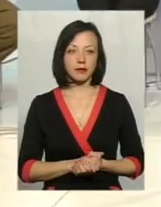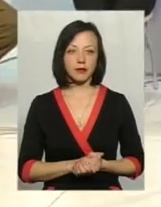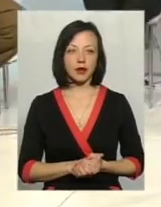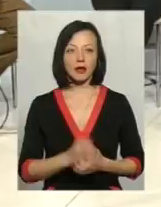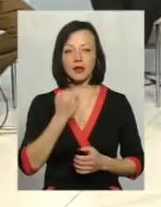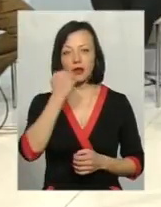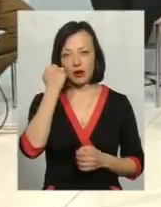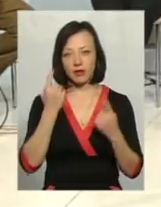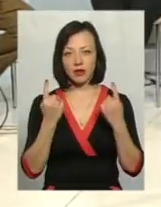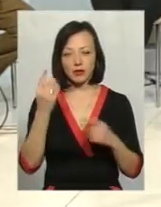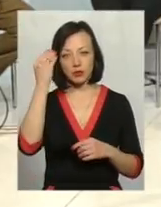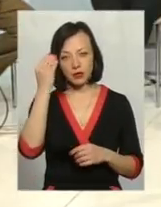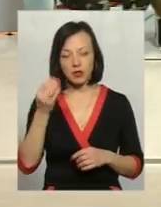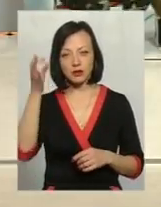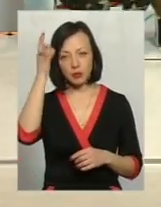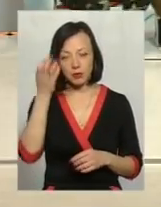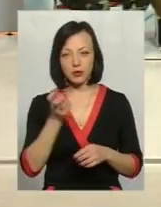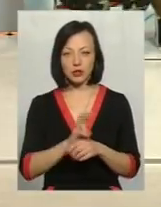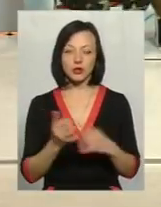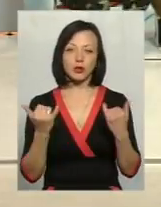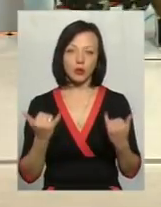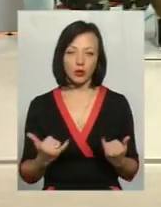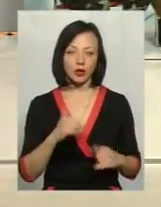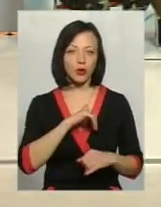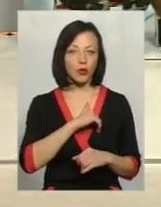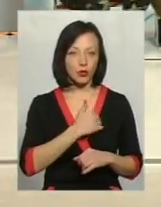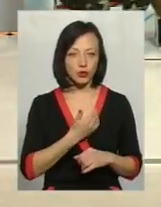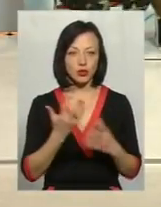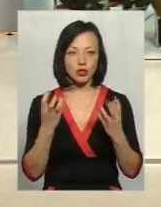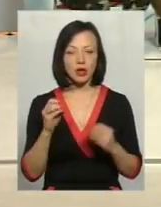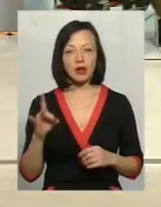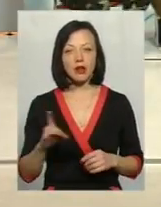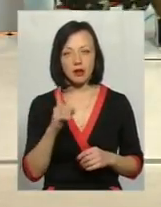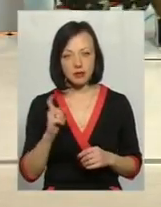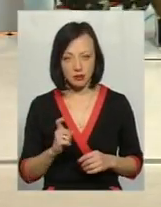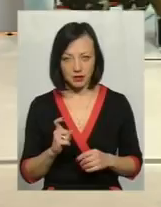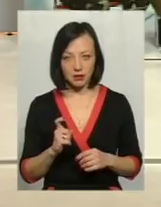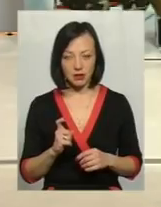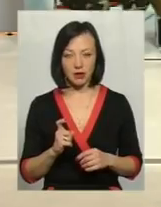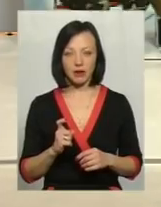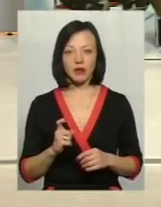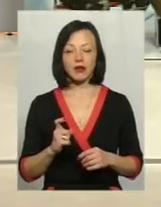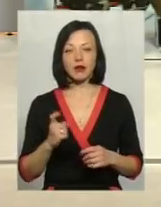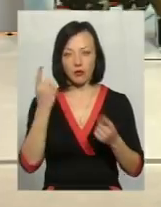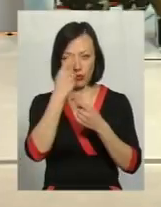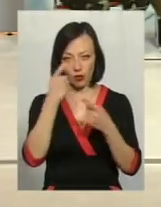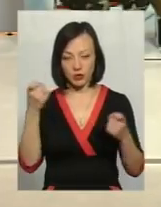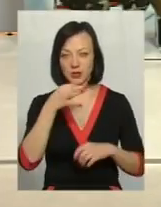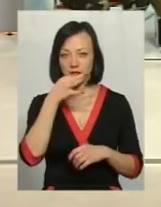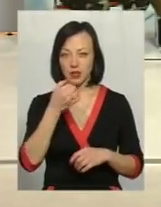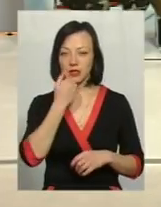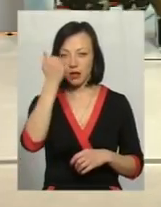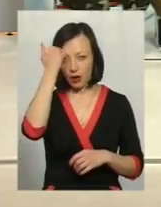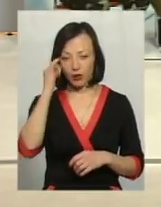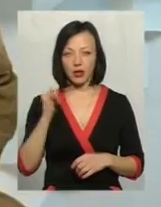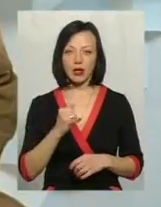ваші спогади, за те, що ви прийшли до нас сьогодні. І хочу ще раз в голос сказати дякую